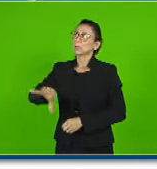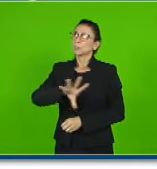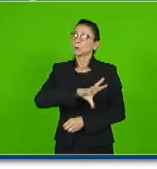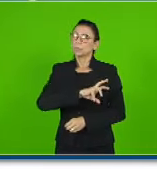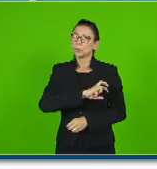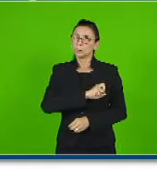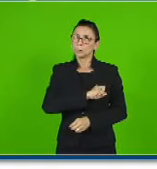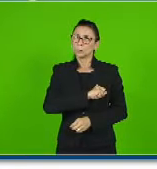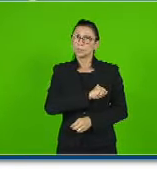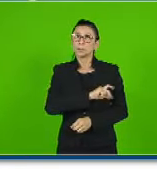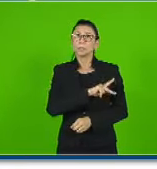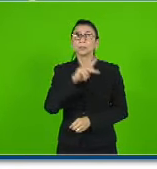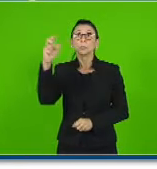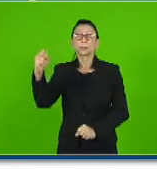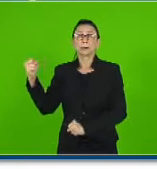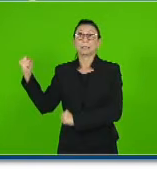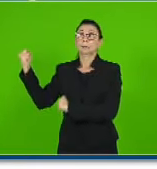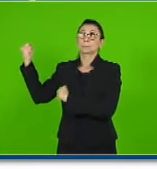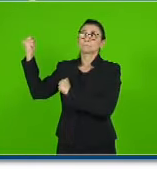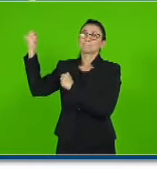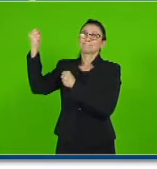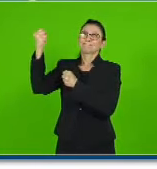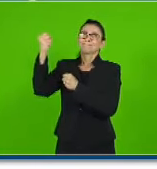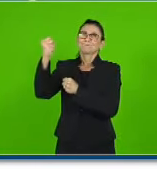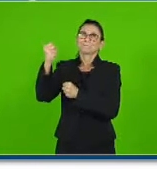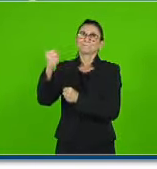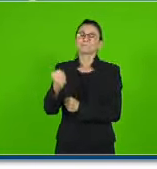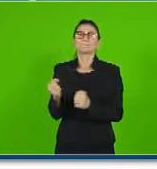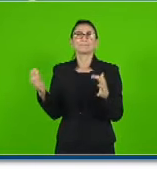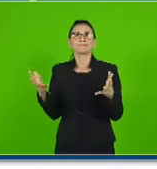Graças.